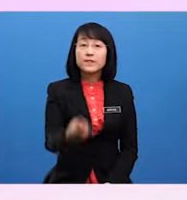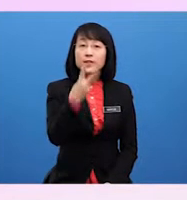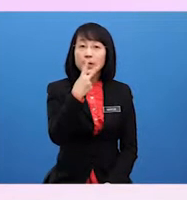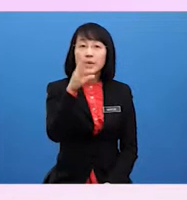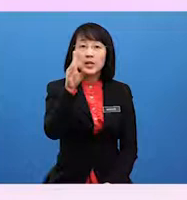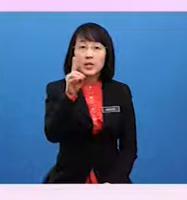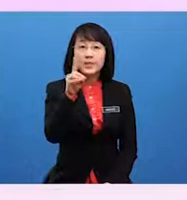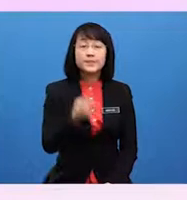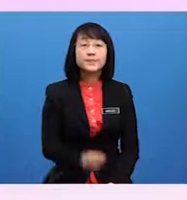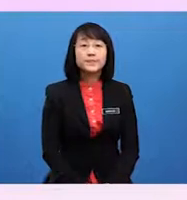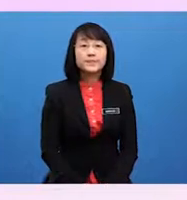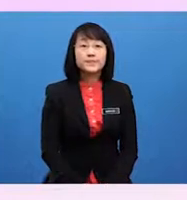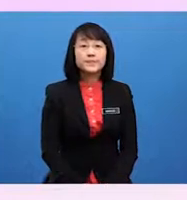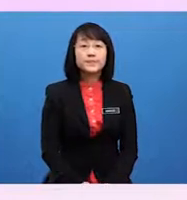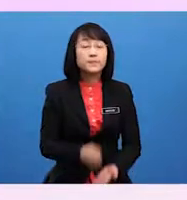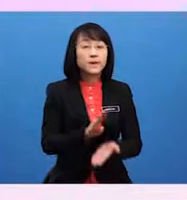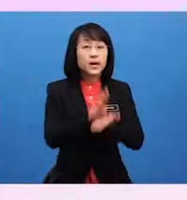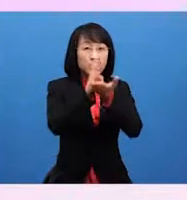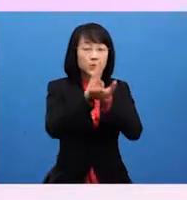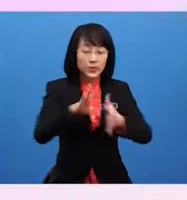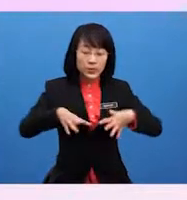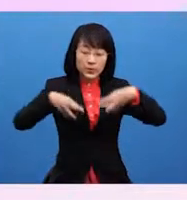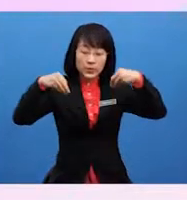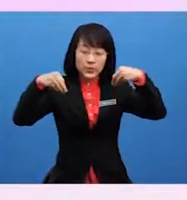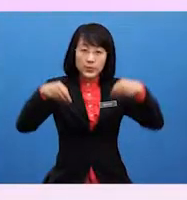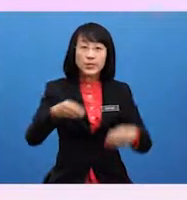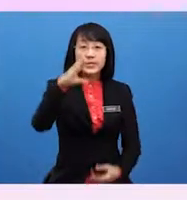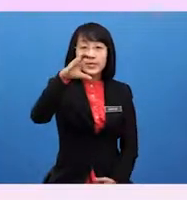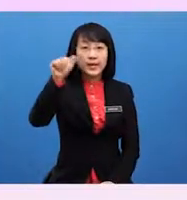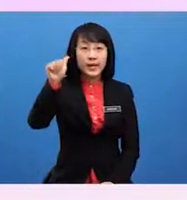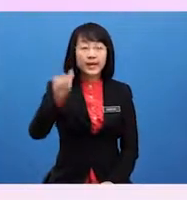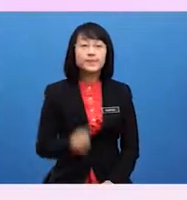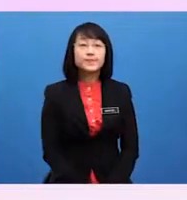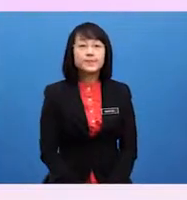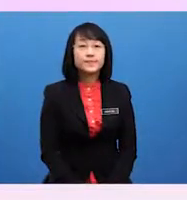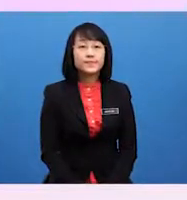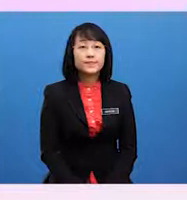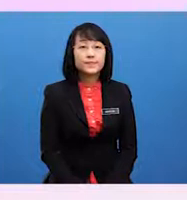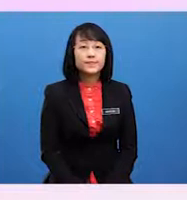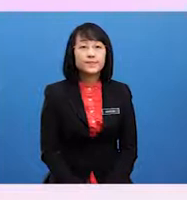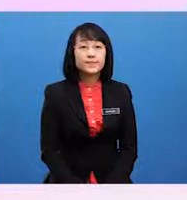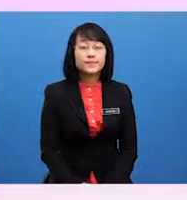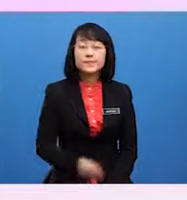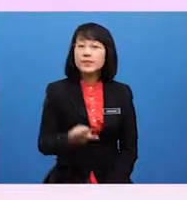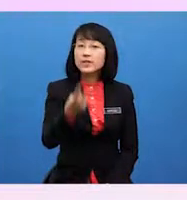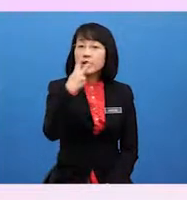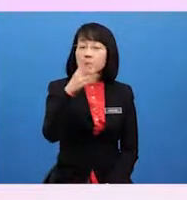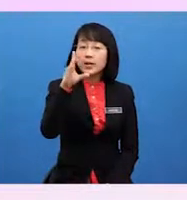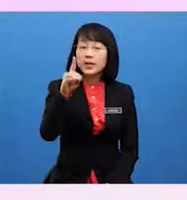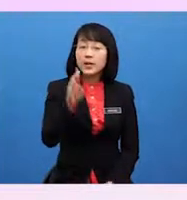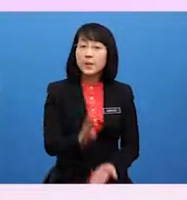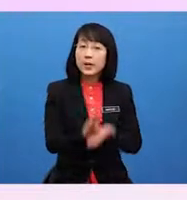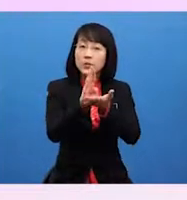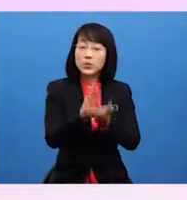diperlukan untuk membantu dalam penyerapan kalsium. Vitamin D juga membantu menguatkan